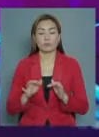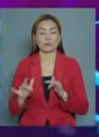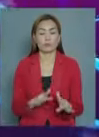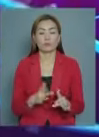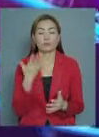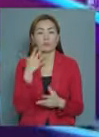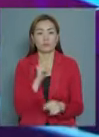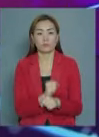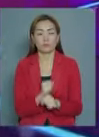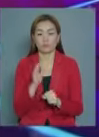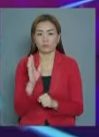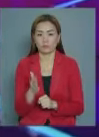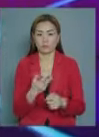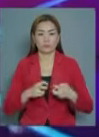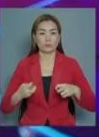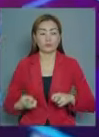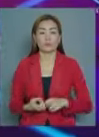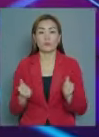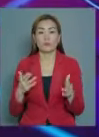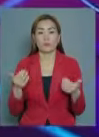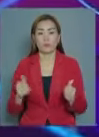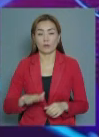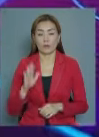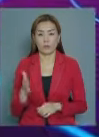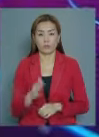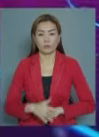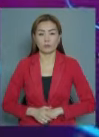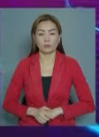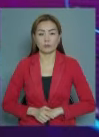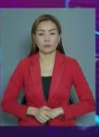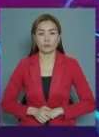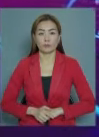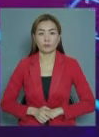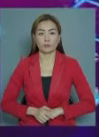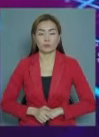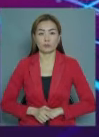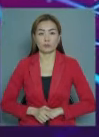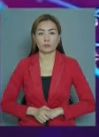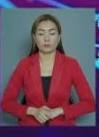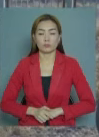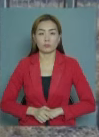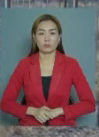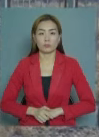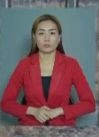қылықтарына қашан тоқтау қойылады? Бұл мәселе қалай шешіледі? Нұрайым Рүстемқызы анықтап көрді.